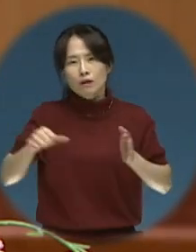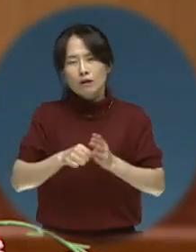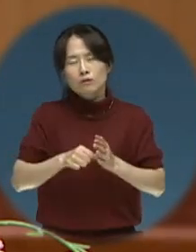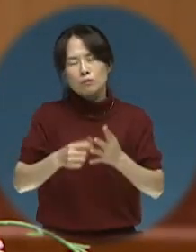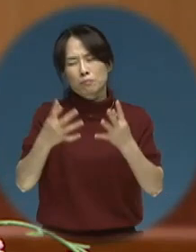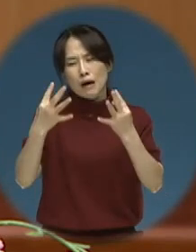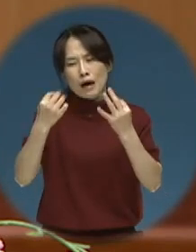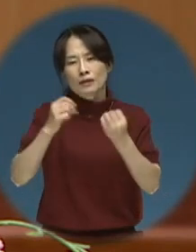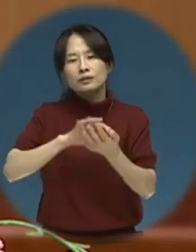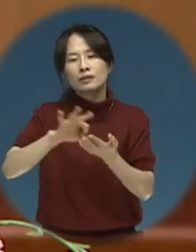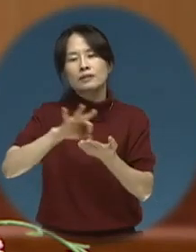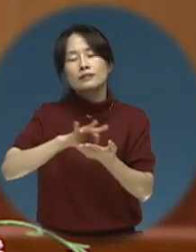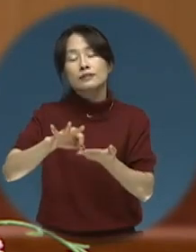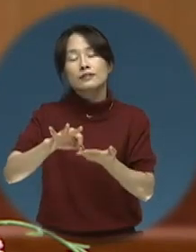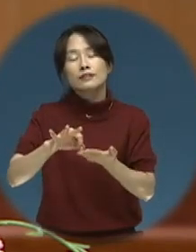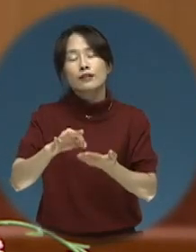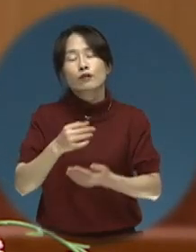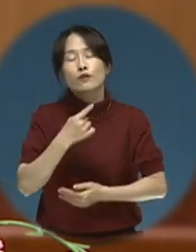많이 사용했습니다.